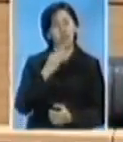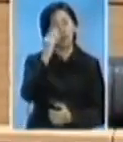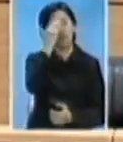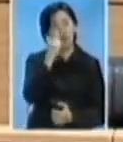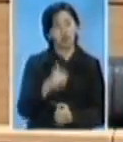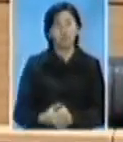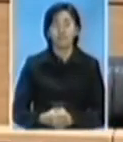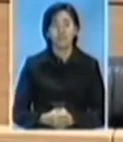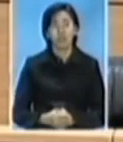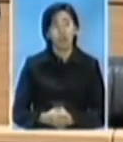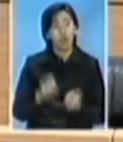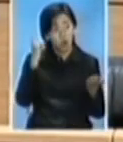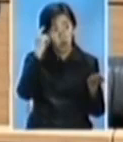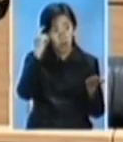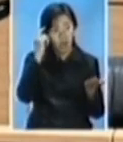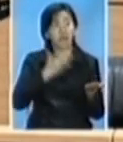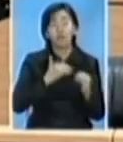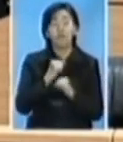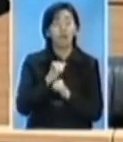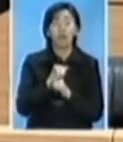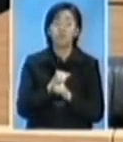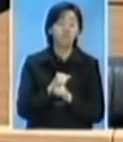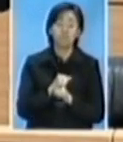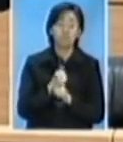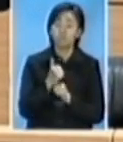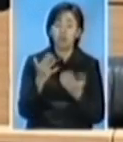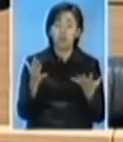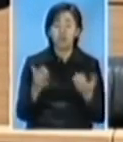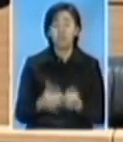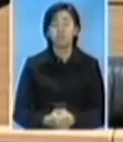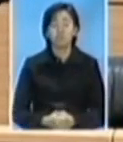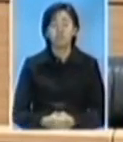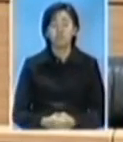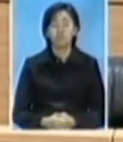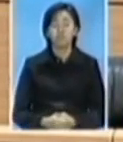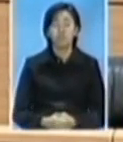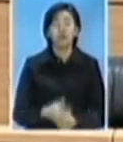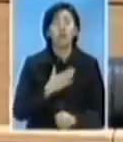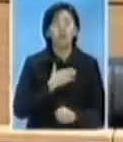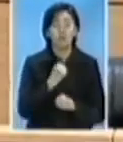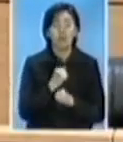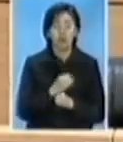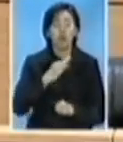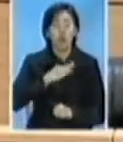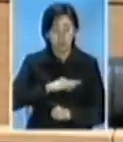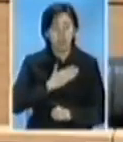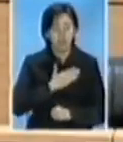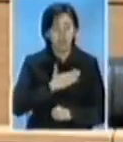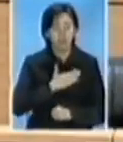ไมท่านรู้เปล่าว่าสิ่งที่ผมทำนี้ไม่ได้อะไรดีขึ้นมาเลยนะผมทำเพราะจิตสำนึก